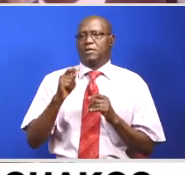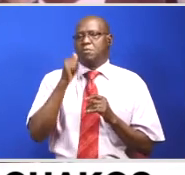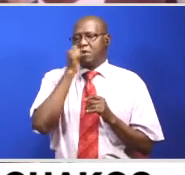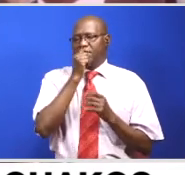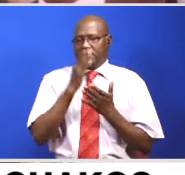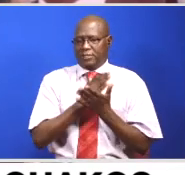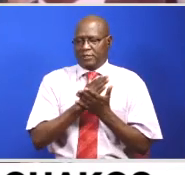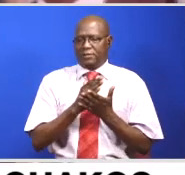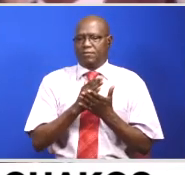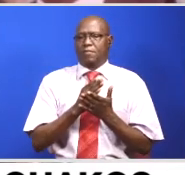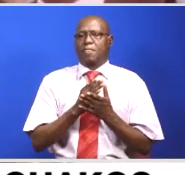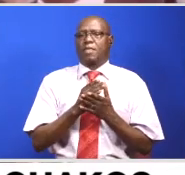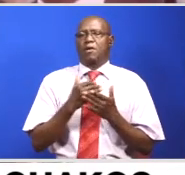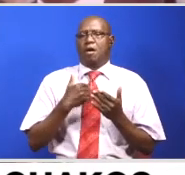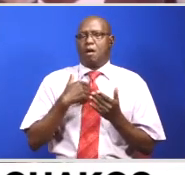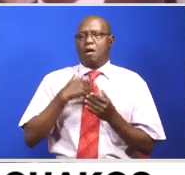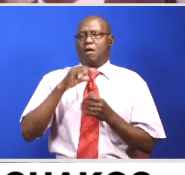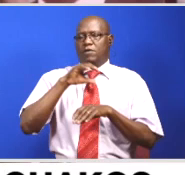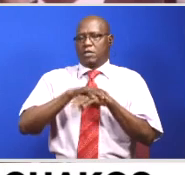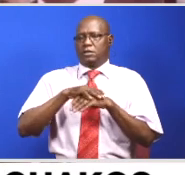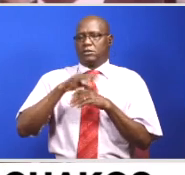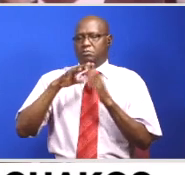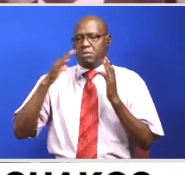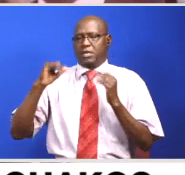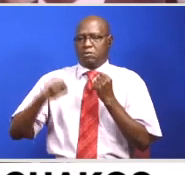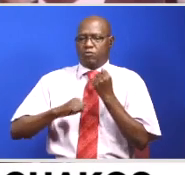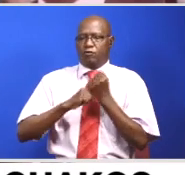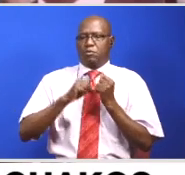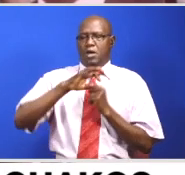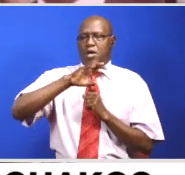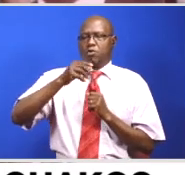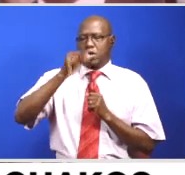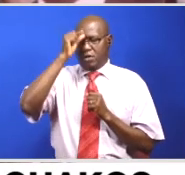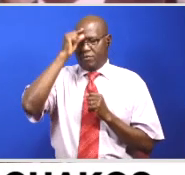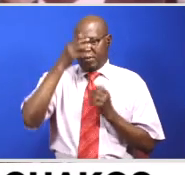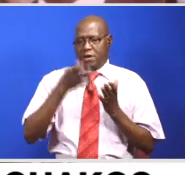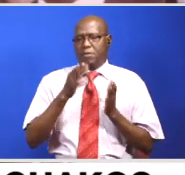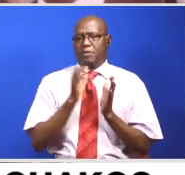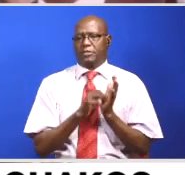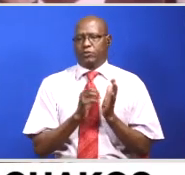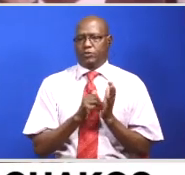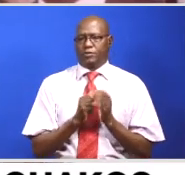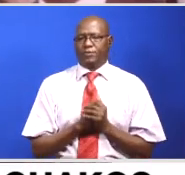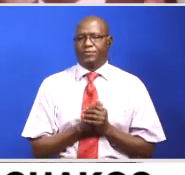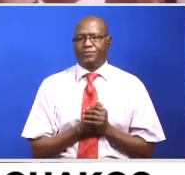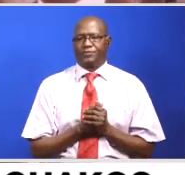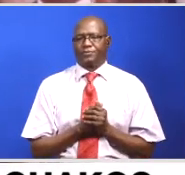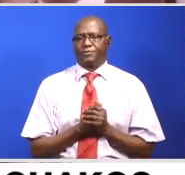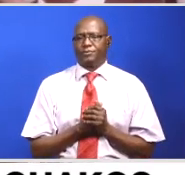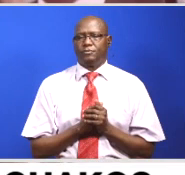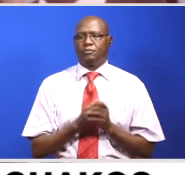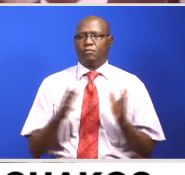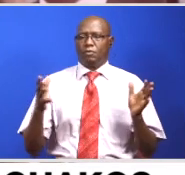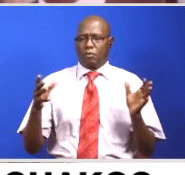sector, na tumepata usaidizi mkubwa pia kutoka county government ya hapa Machakos. Hii